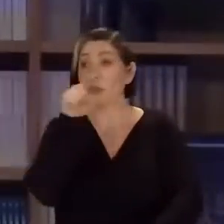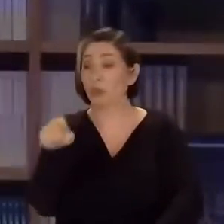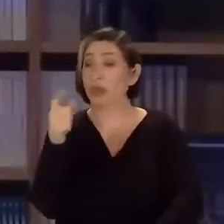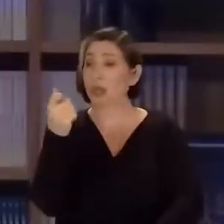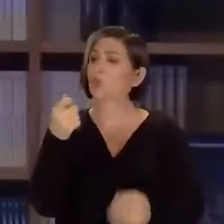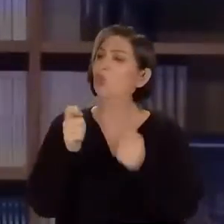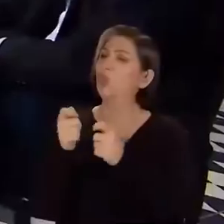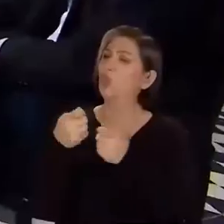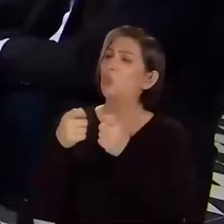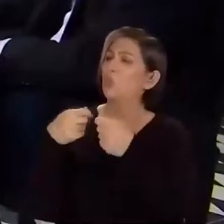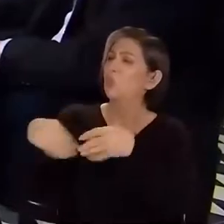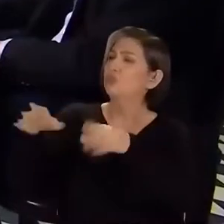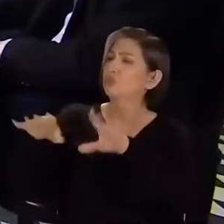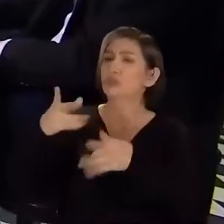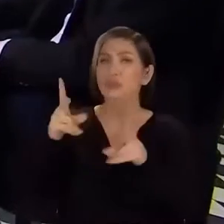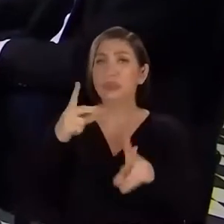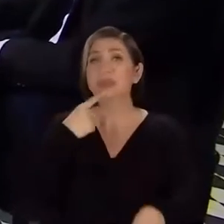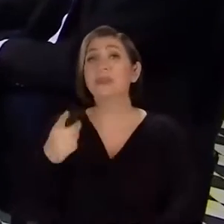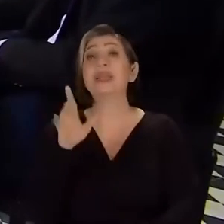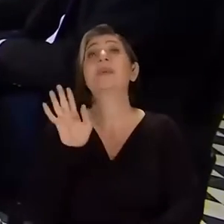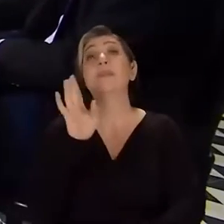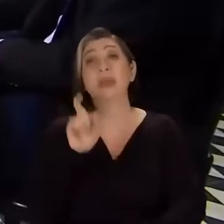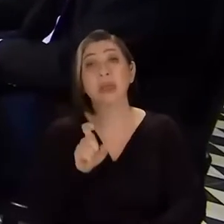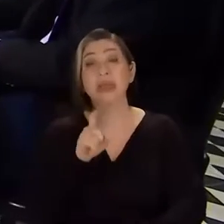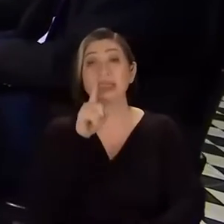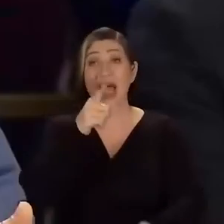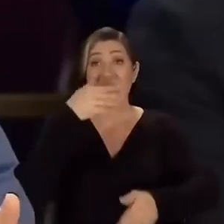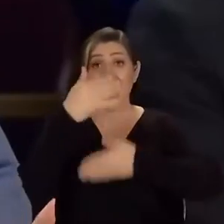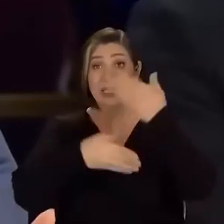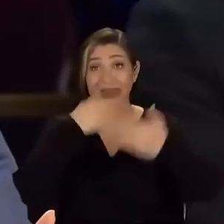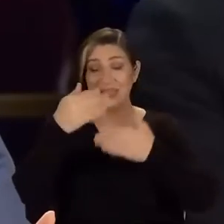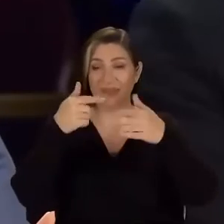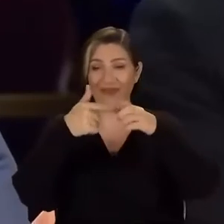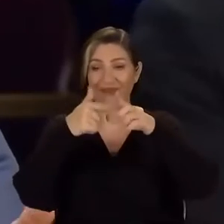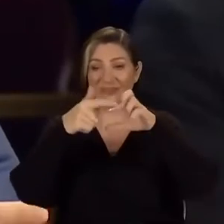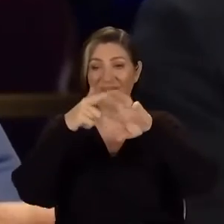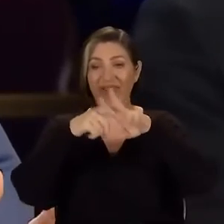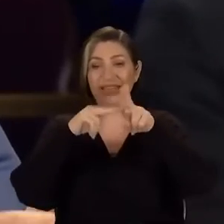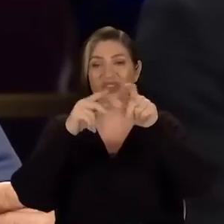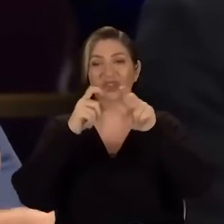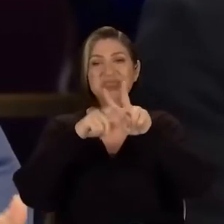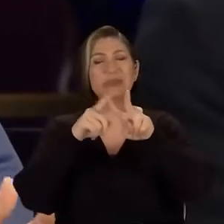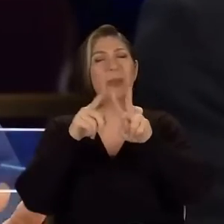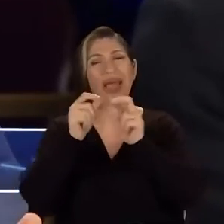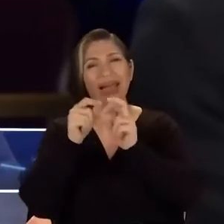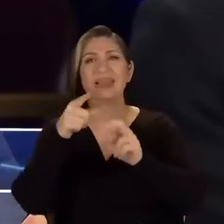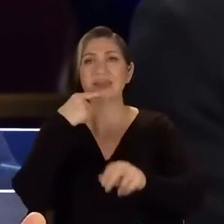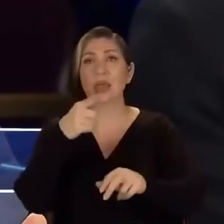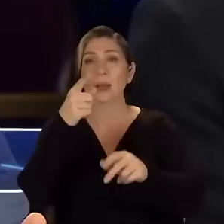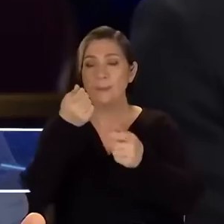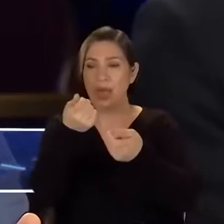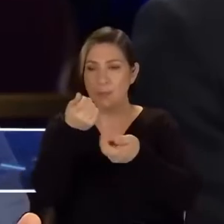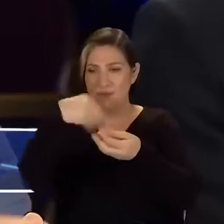şu kadarını kullanabilirsin demesi lazım değil Bakın, mi? Bakın sizin bu tarif ettiğiniz işte o fractional banking denilen, siz bankaya